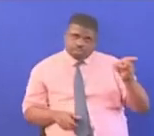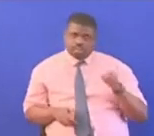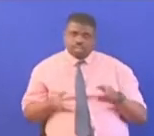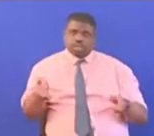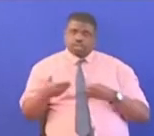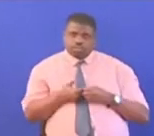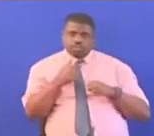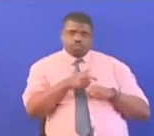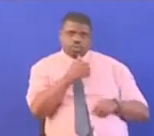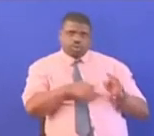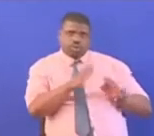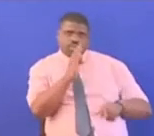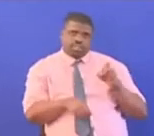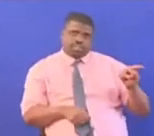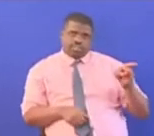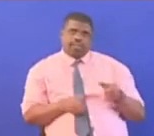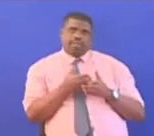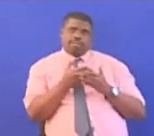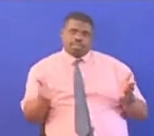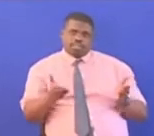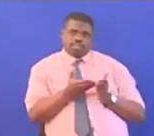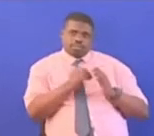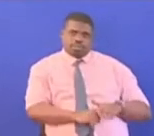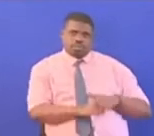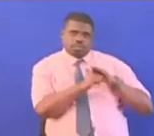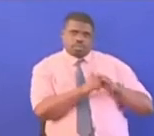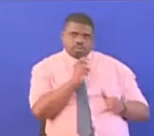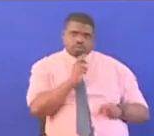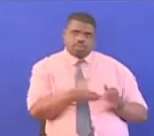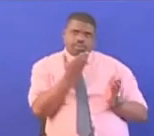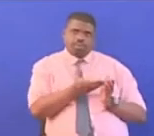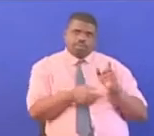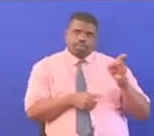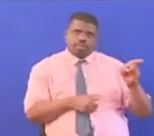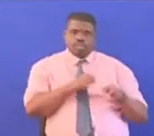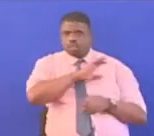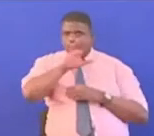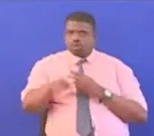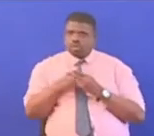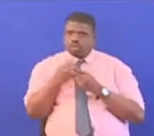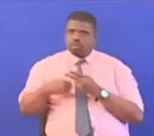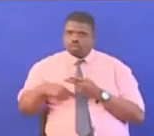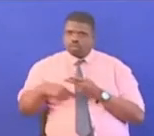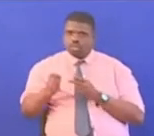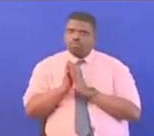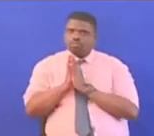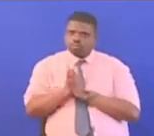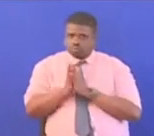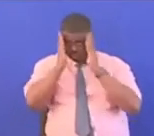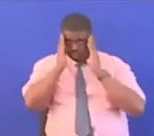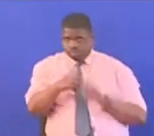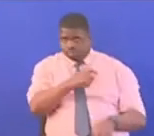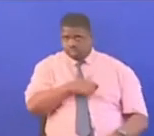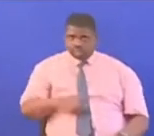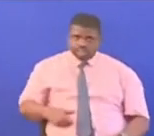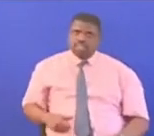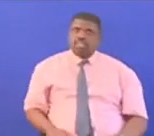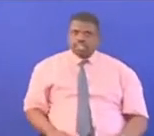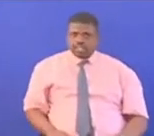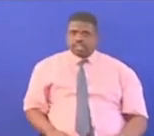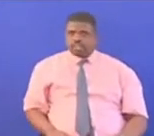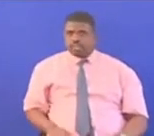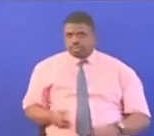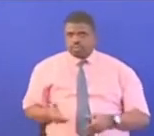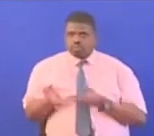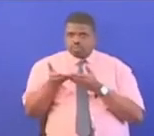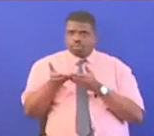wake wa ziada, basi naomba niunge mkono hoja katika mapendekezo haya yote mawili. Na namshukuru sana Mheshimiwa Rais Samia Suluhu Hassan kwa